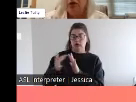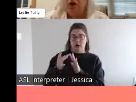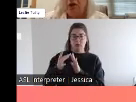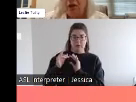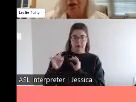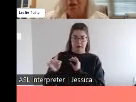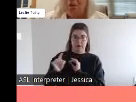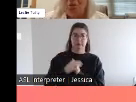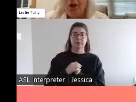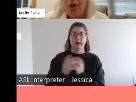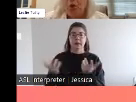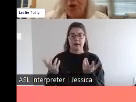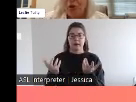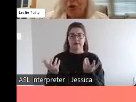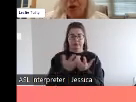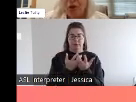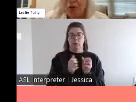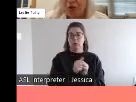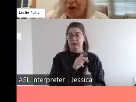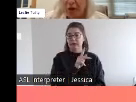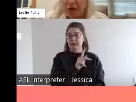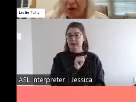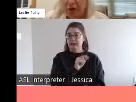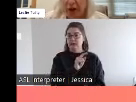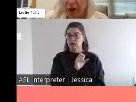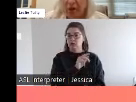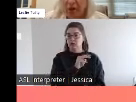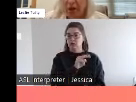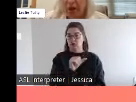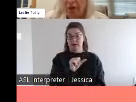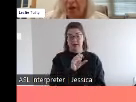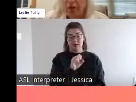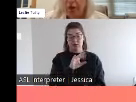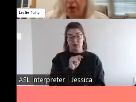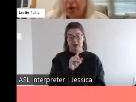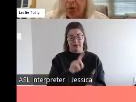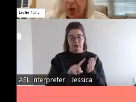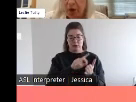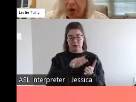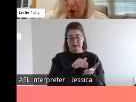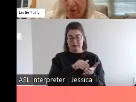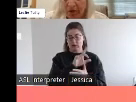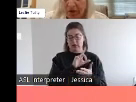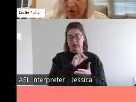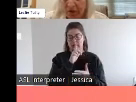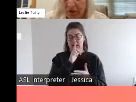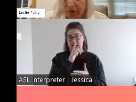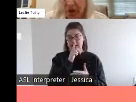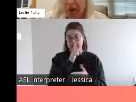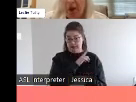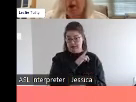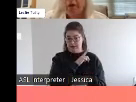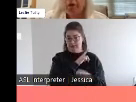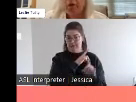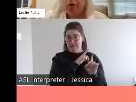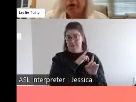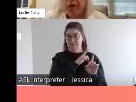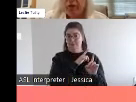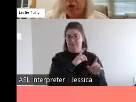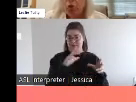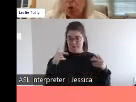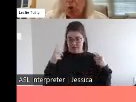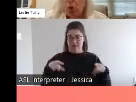aussi un projet du réseau Resolve qui travaille en parallèle avec